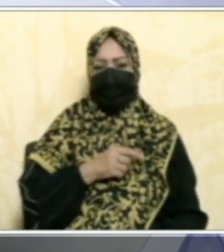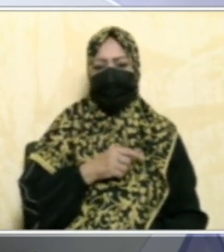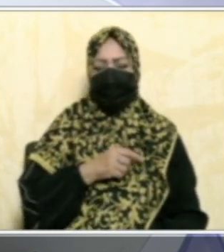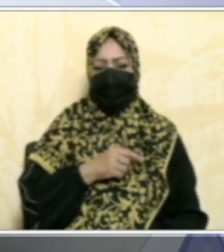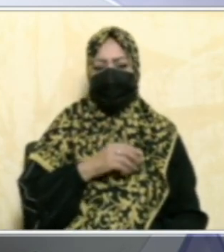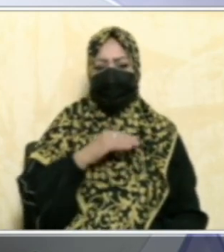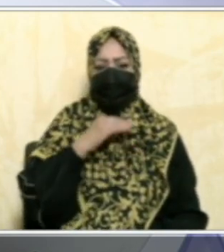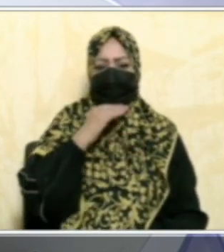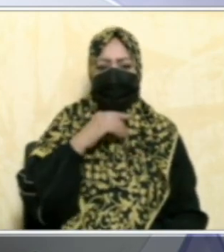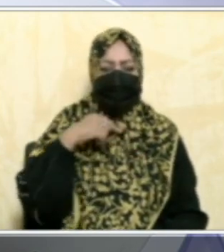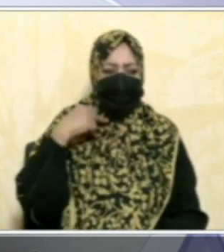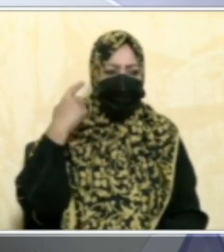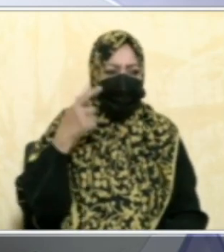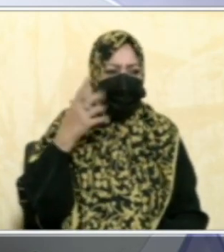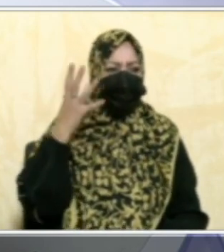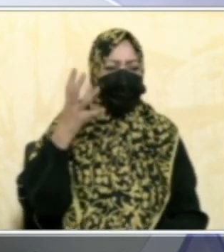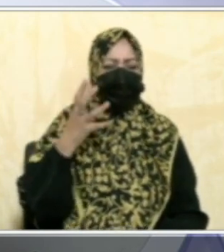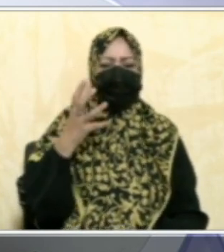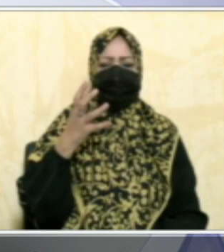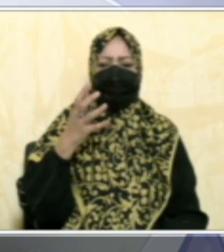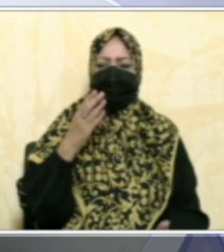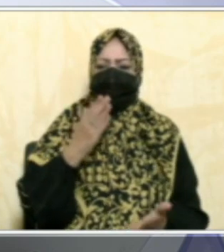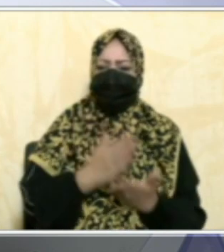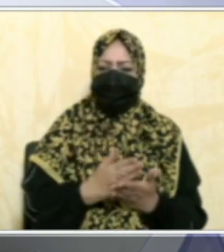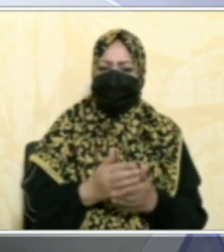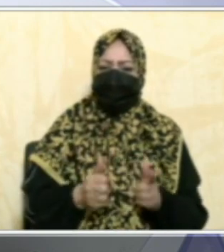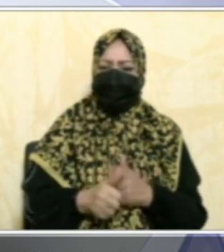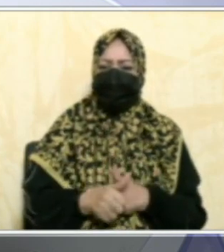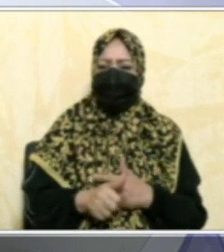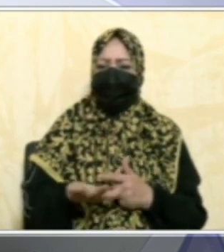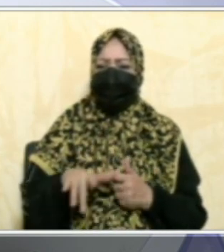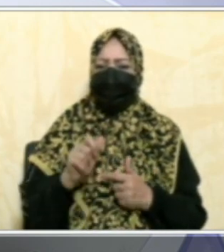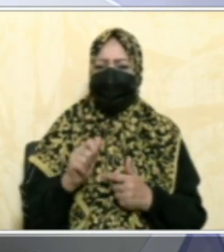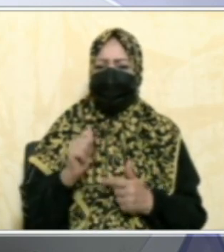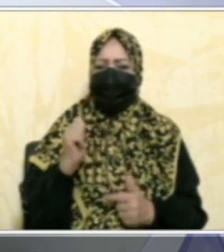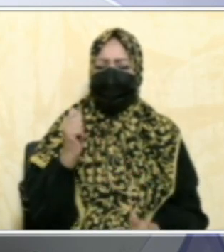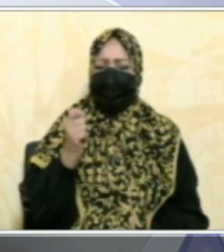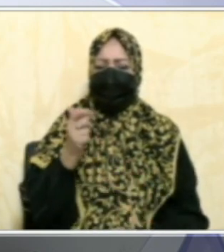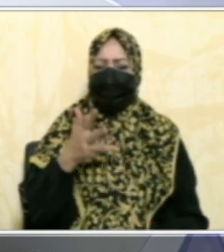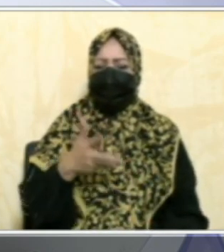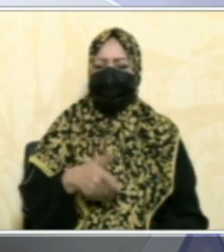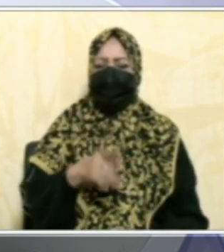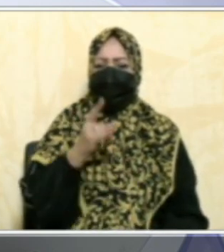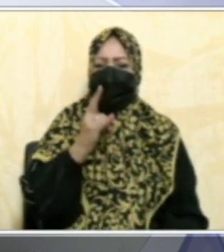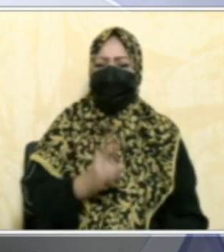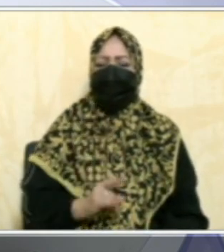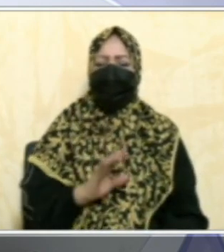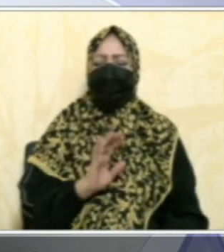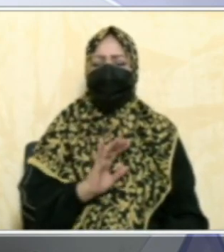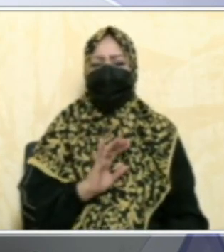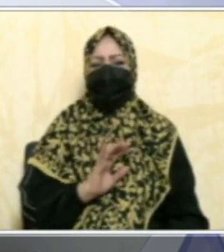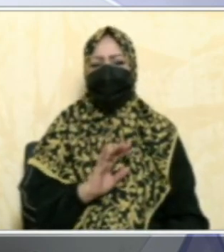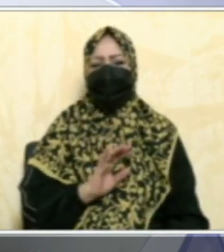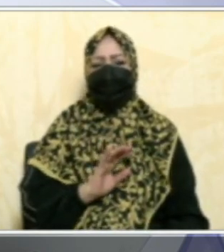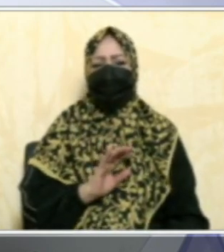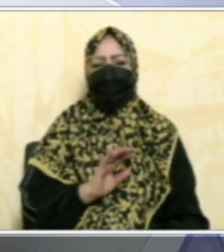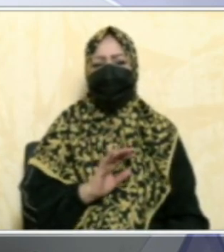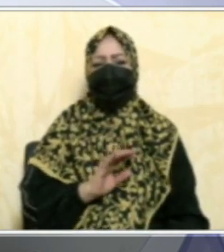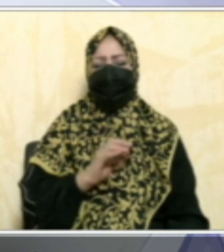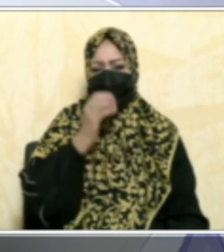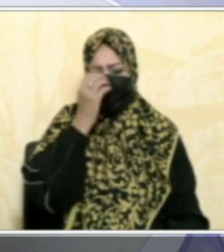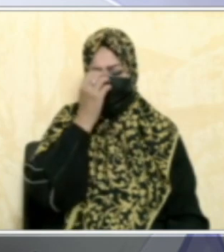لي قلت في السليم انا قلت انا في السليم لانني فايتتني ركعه وحضرت معهم السهو ده.